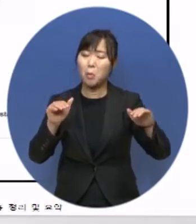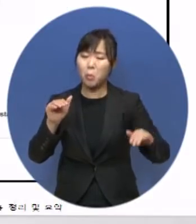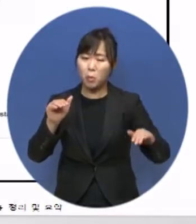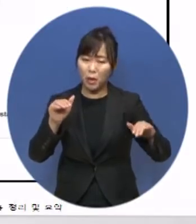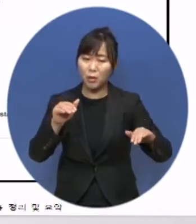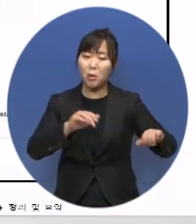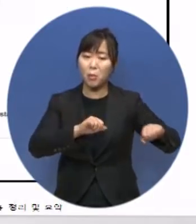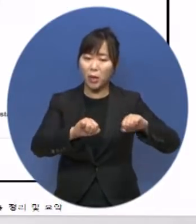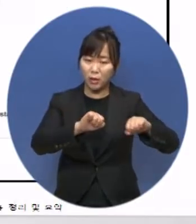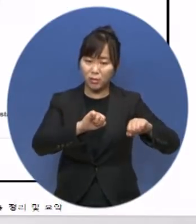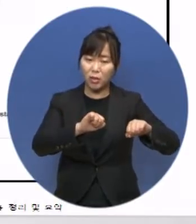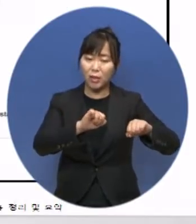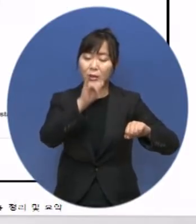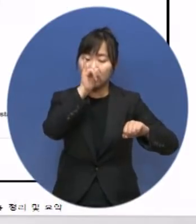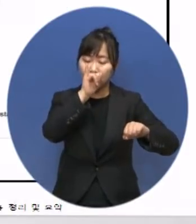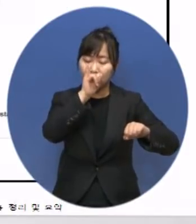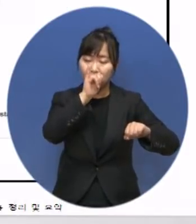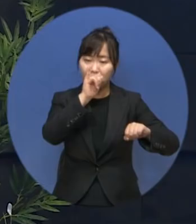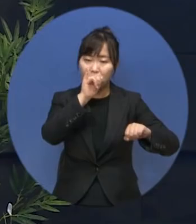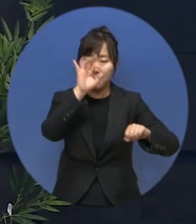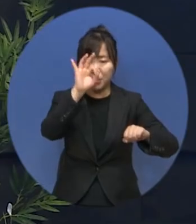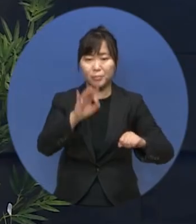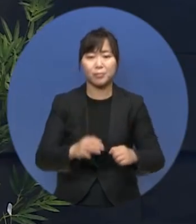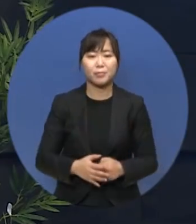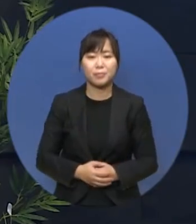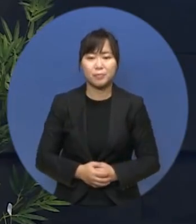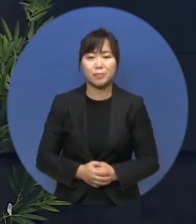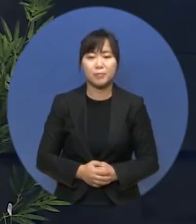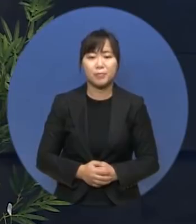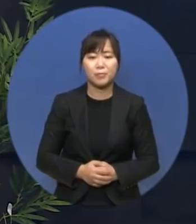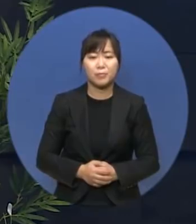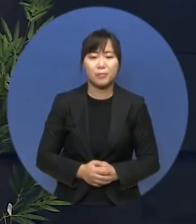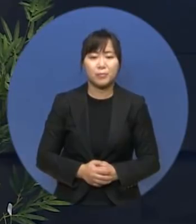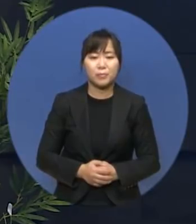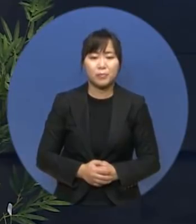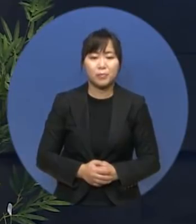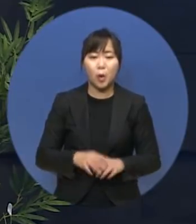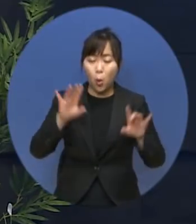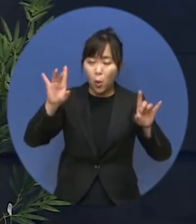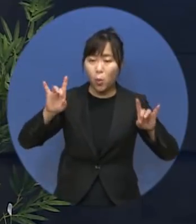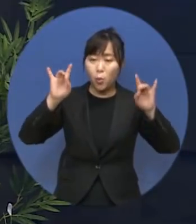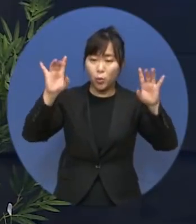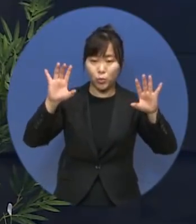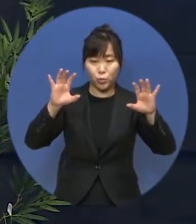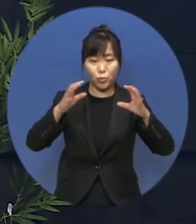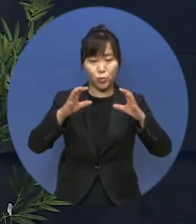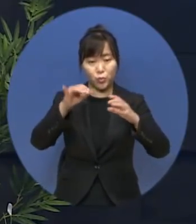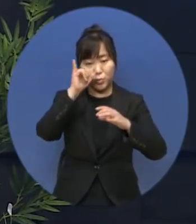낮은 예술 활동을 하고 있는 것으로 나타나고 있고, 호주 같은 경우를 보면